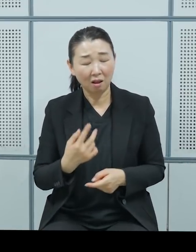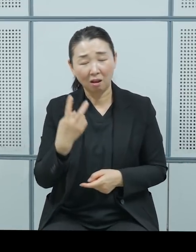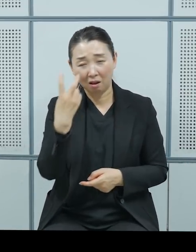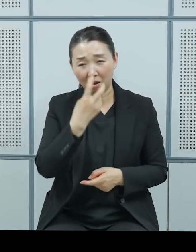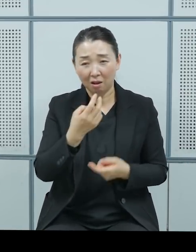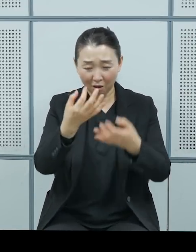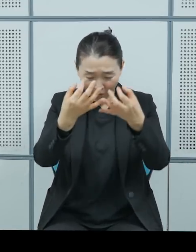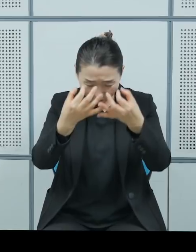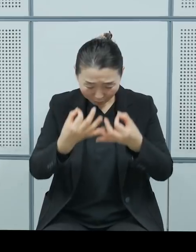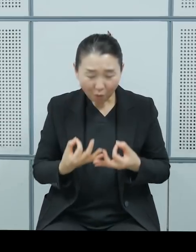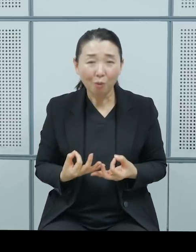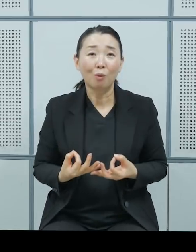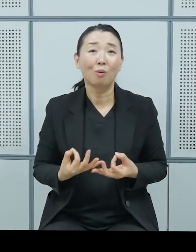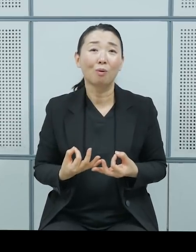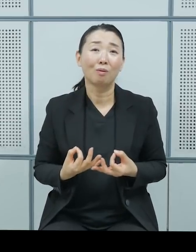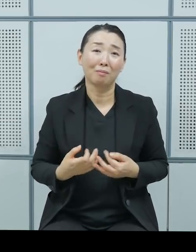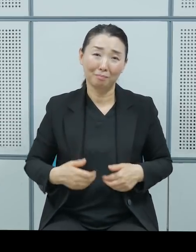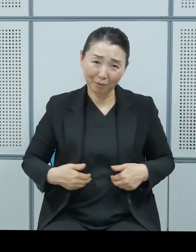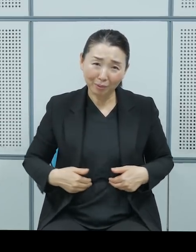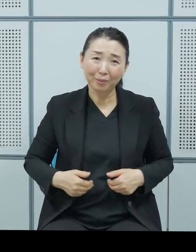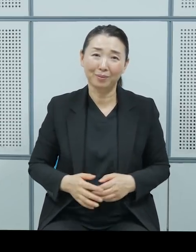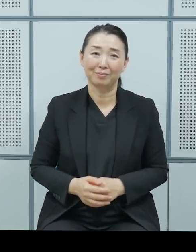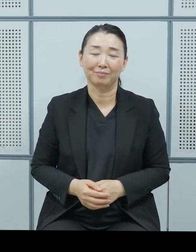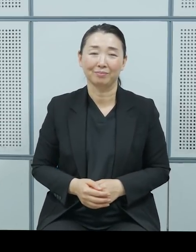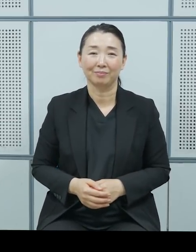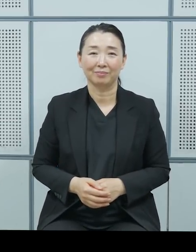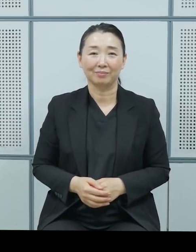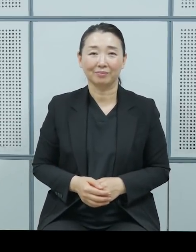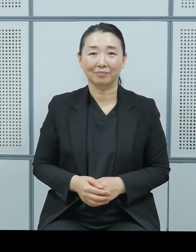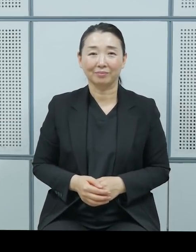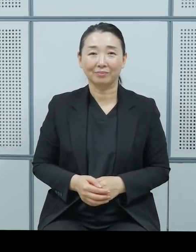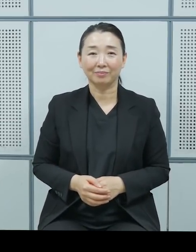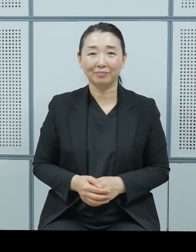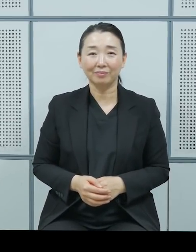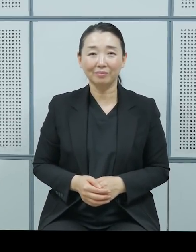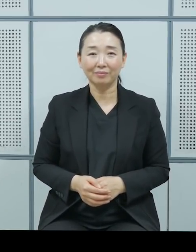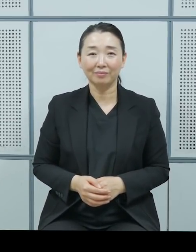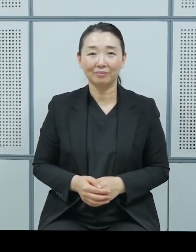볼 수 있는 기가 막힌 시대 아닙니까? 예, 그래서